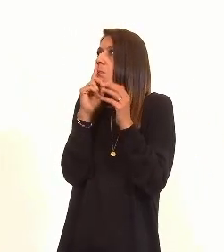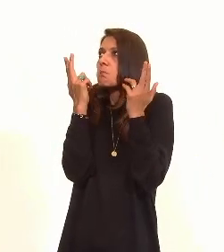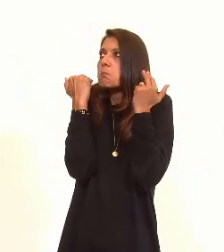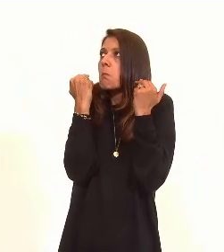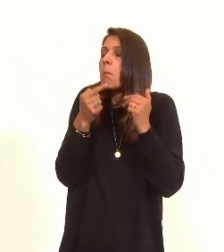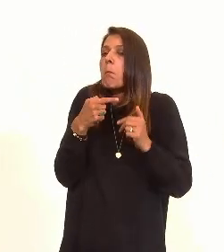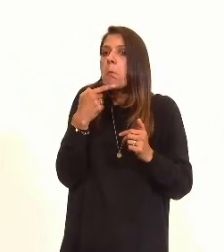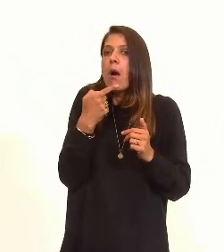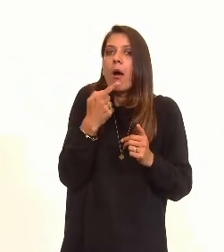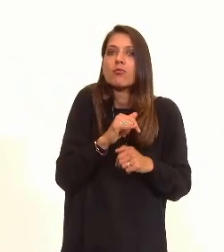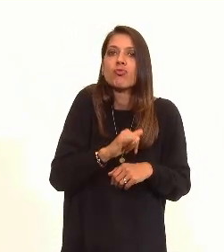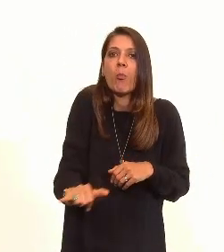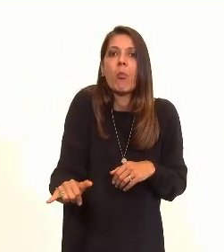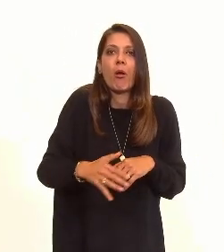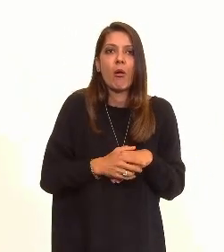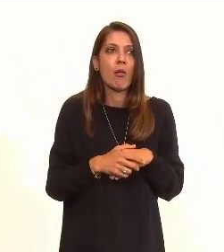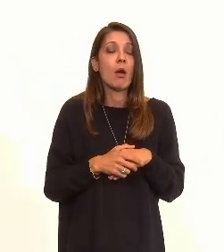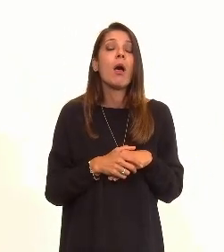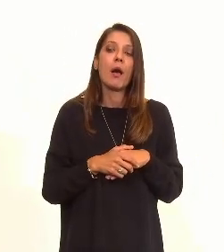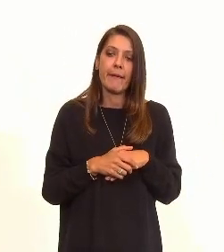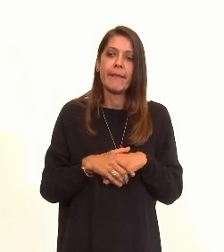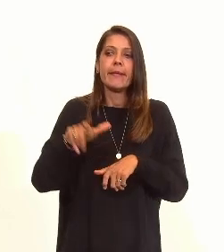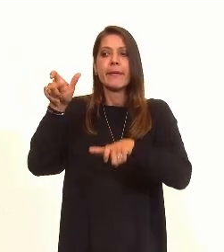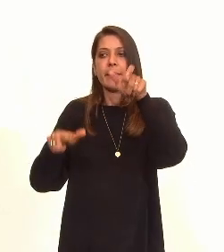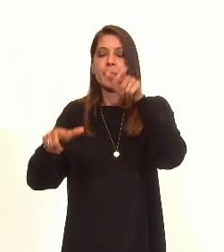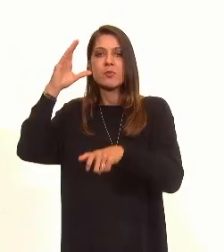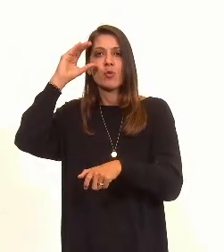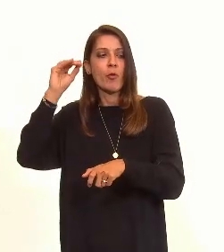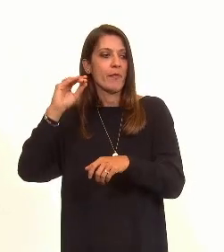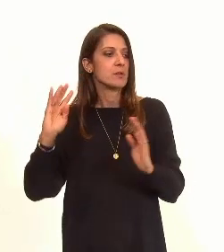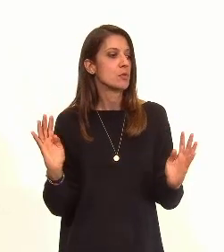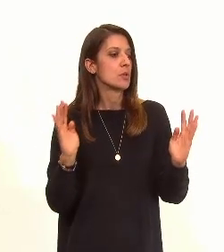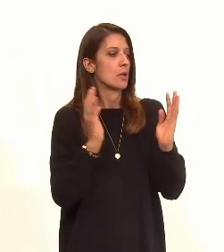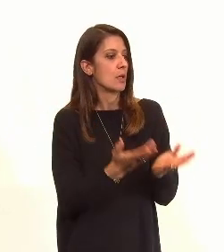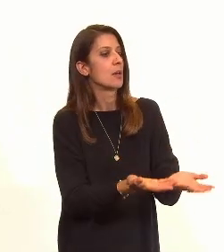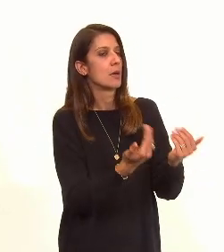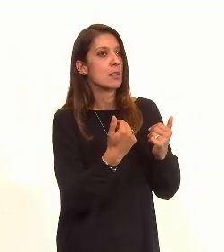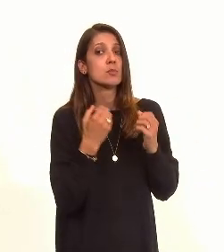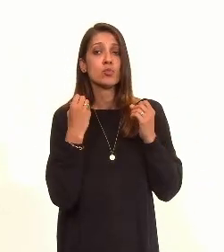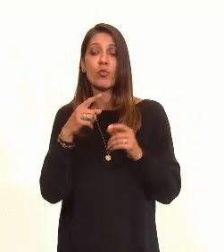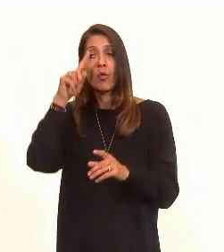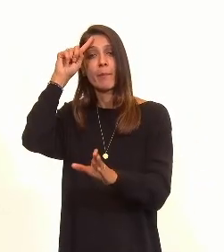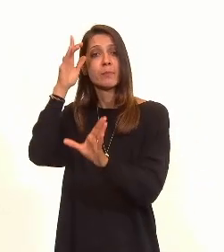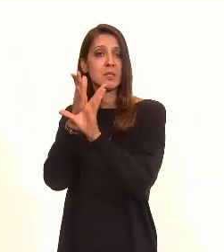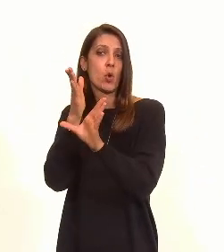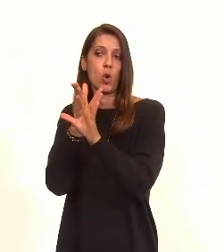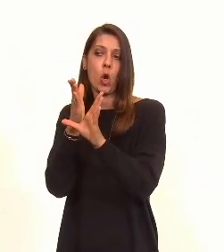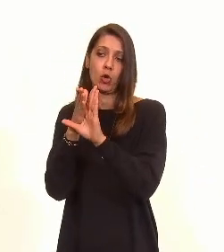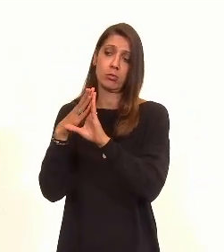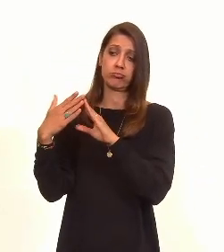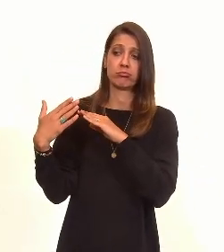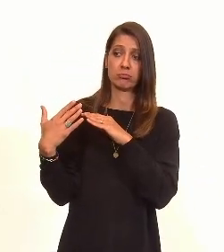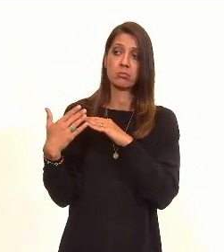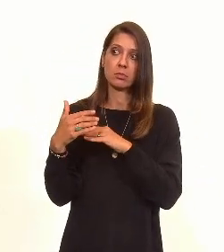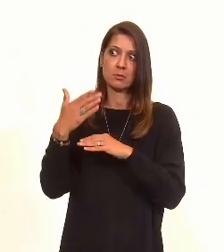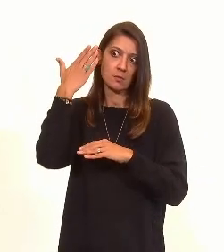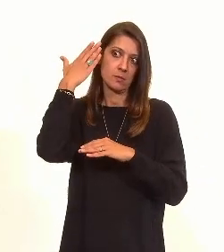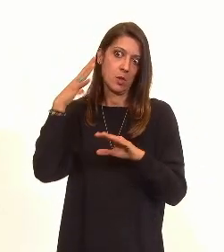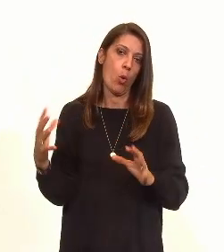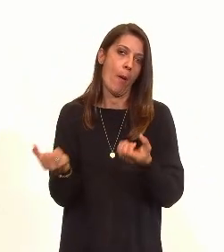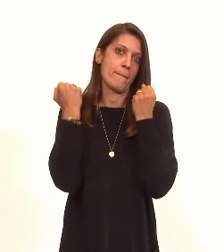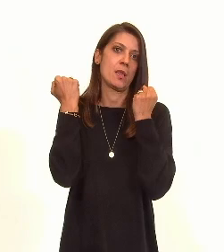il va falloir qu'on recourt à des professionnels. Souvent, on recommande les psychologues qui ont ce savoir-faire